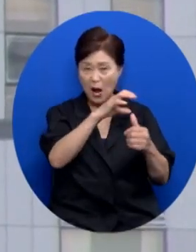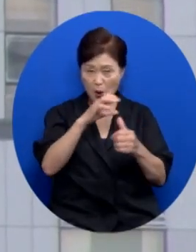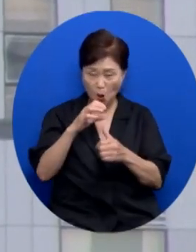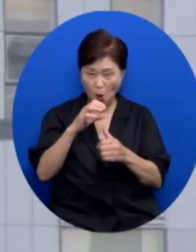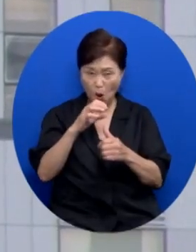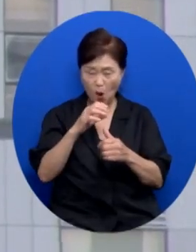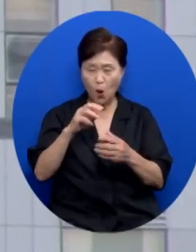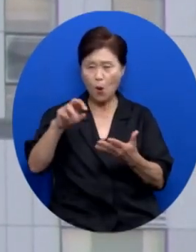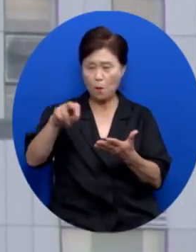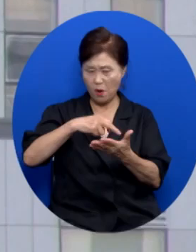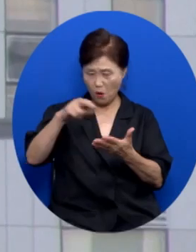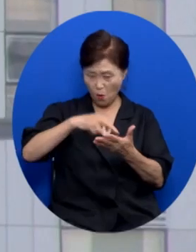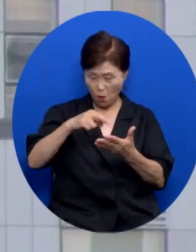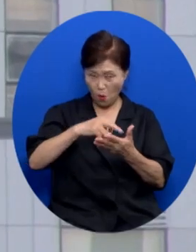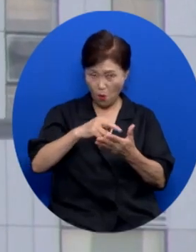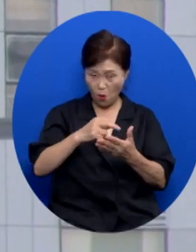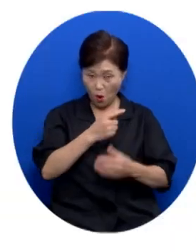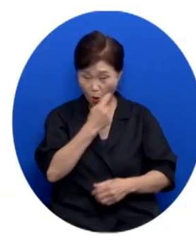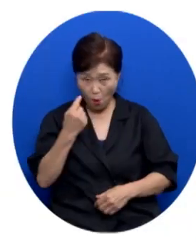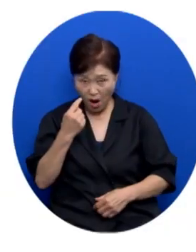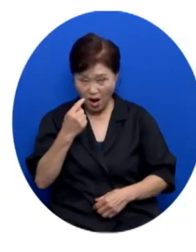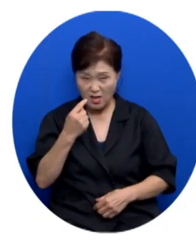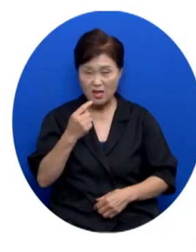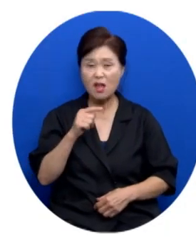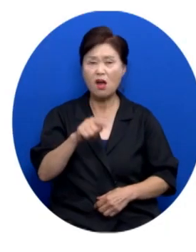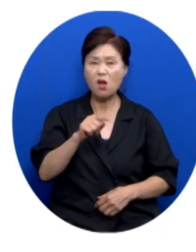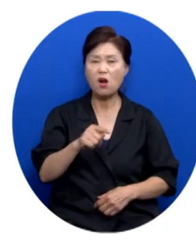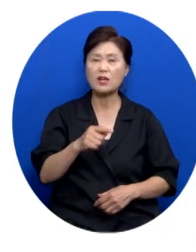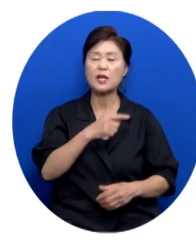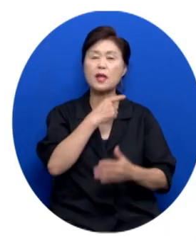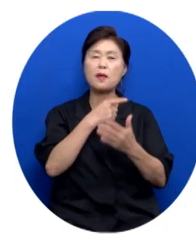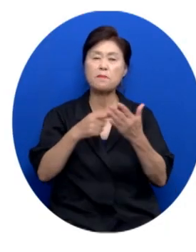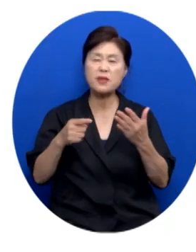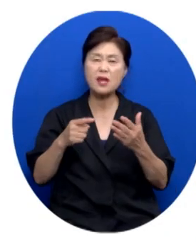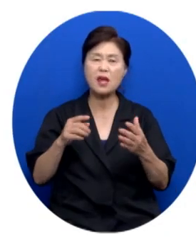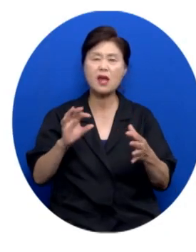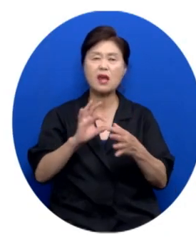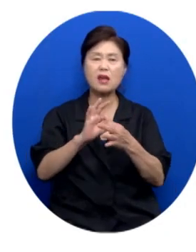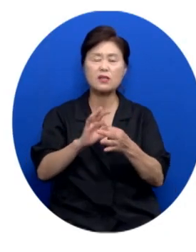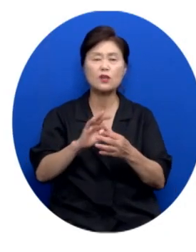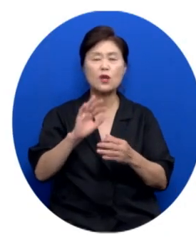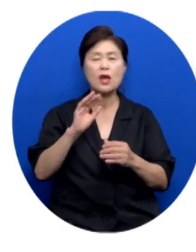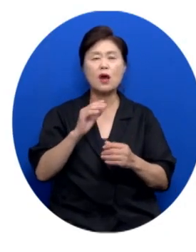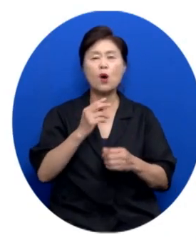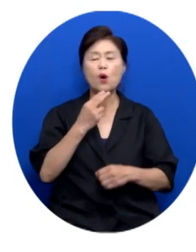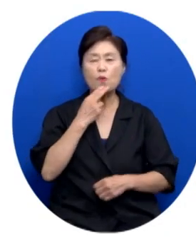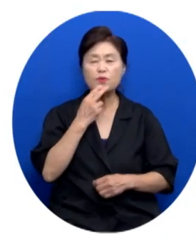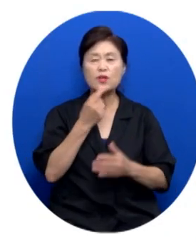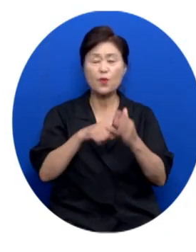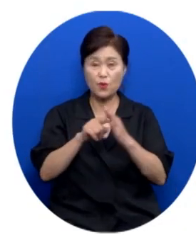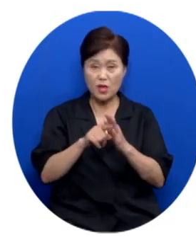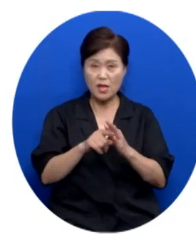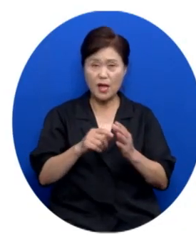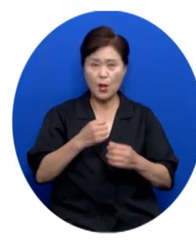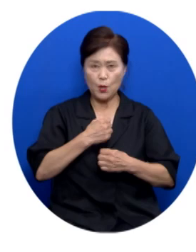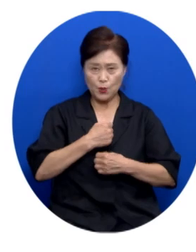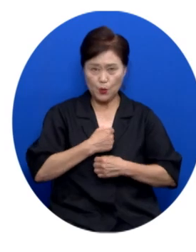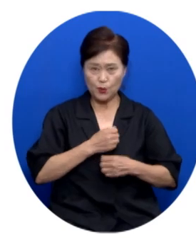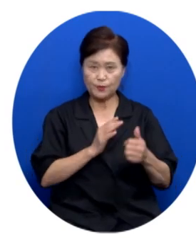탐지됨 따라 개인정보와 금융정보 탈취 등의 피해로 연계되지 않도록 사용자의 주의가 필요하다고